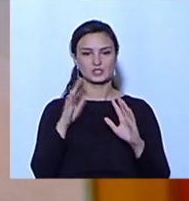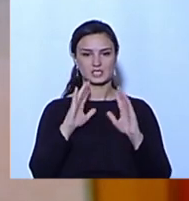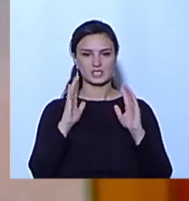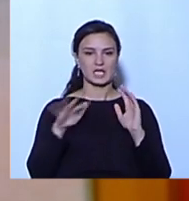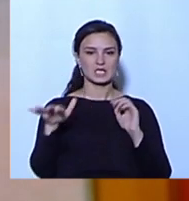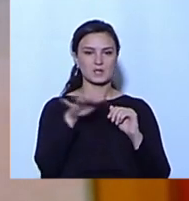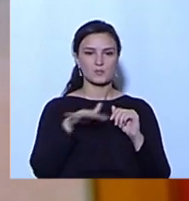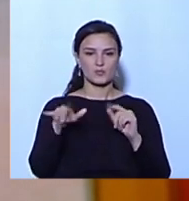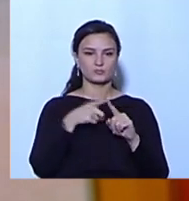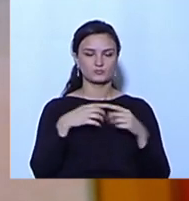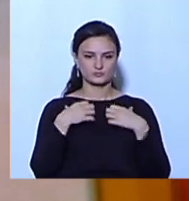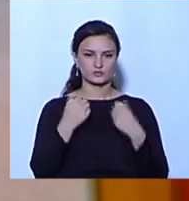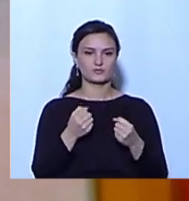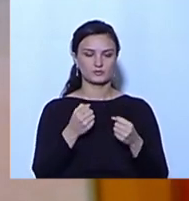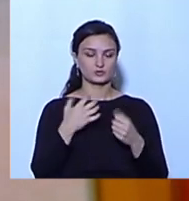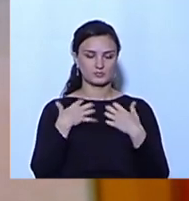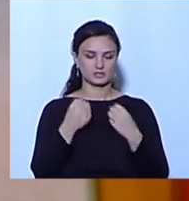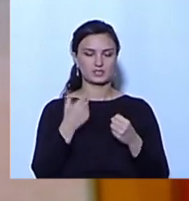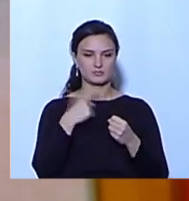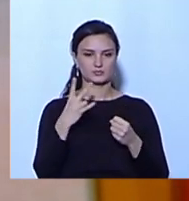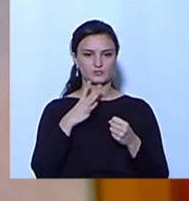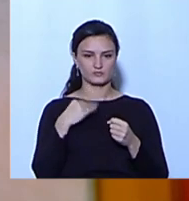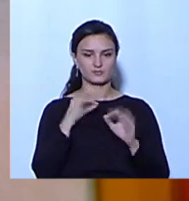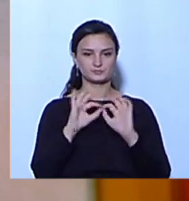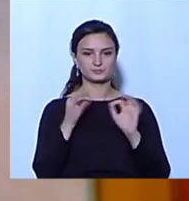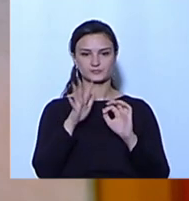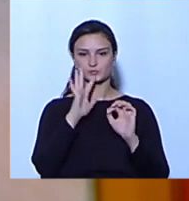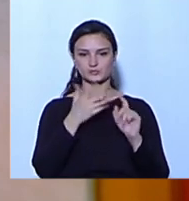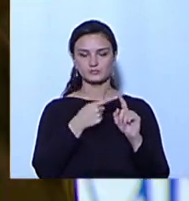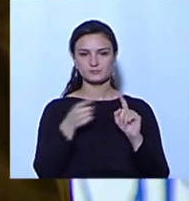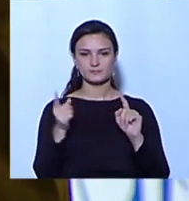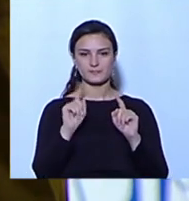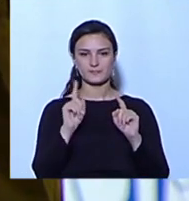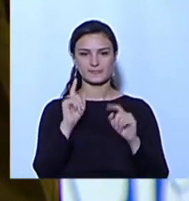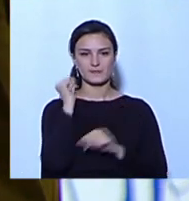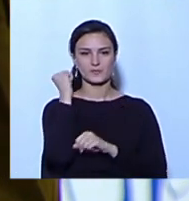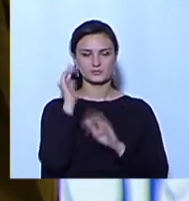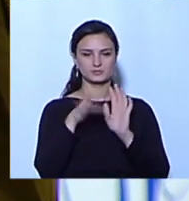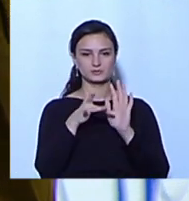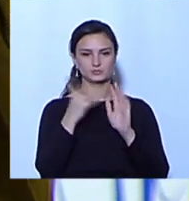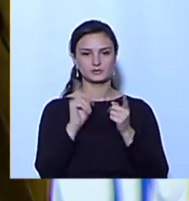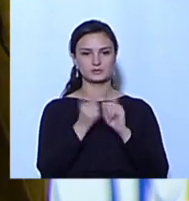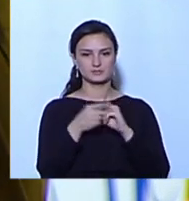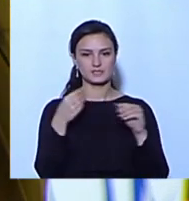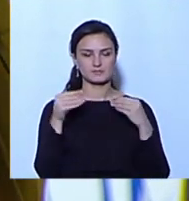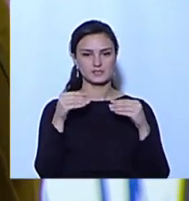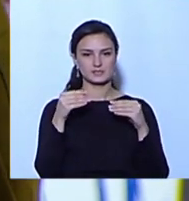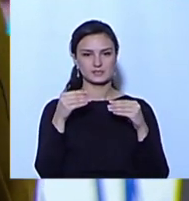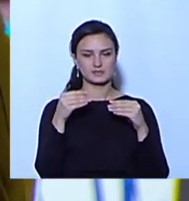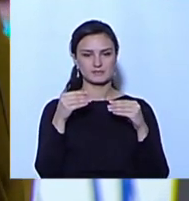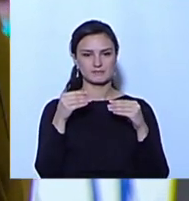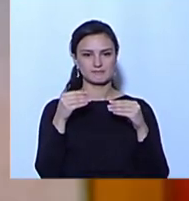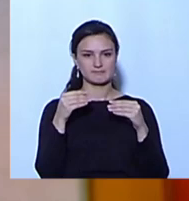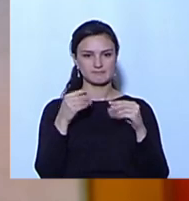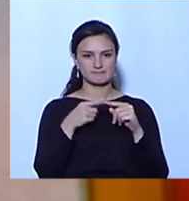უზრუნველყოფს იმას, რომ ჩვენ იყოთ ჯანმრთელები. შესაბამისად ჩვენ საუბრობთ უკვე 5 წელია მინის ბოთლით ჩავანაცვლოთ პლასტმასის ბოთლიც არ